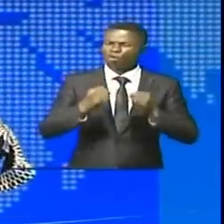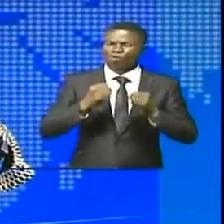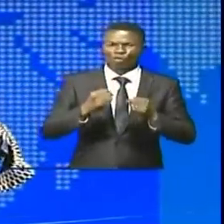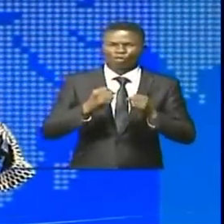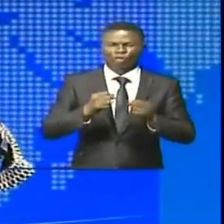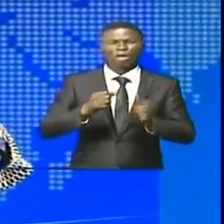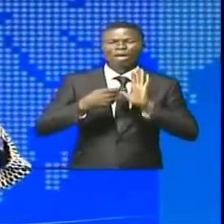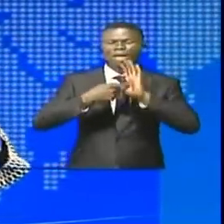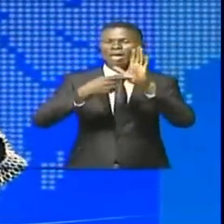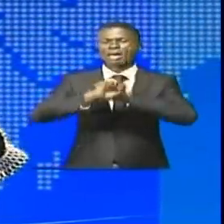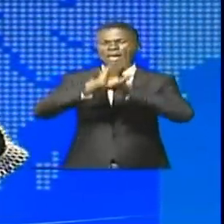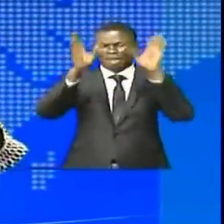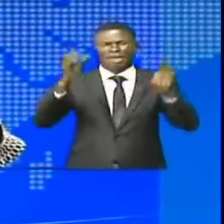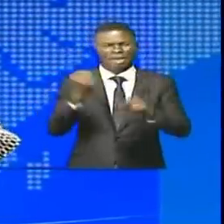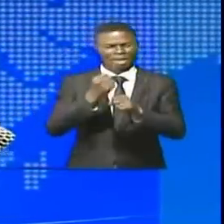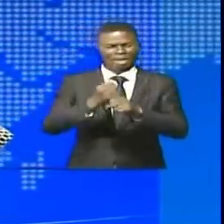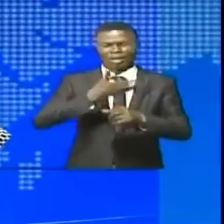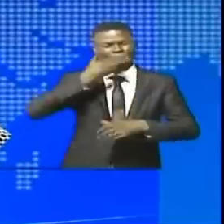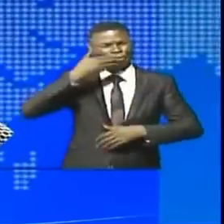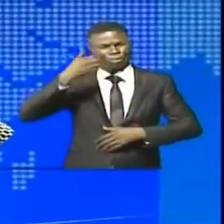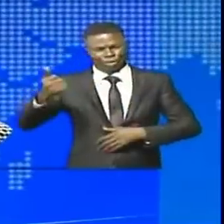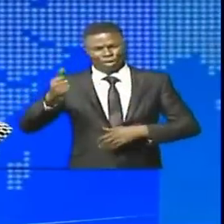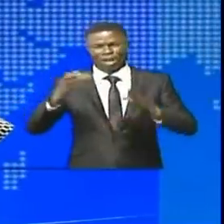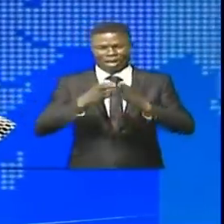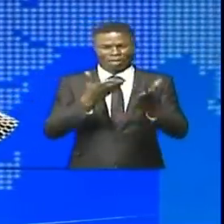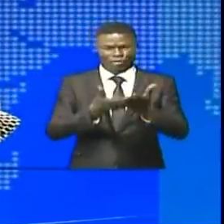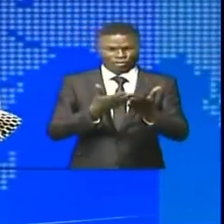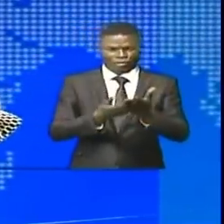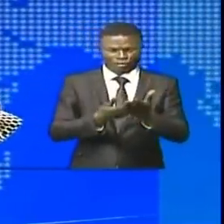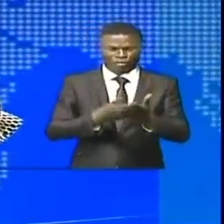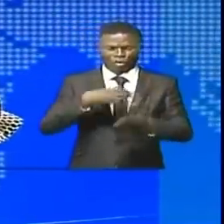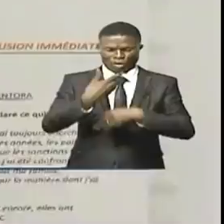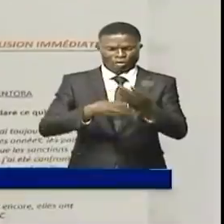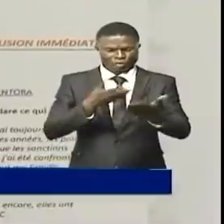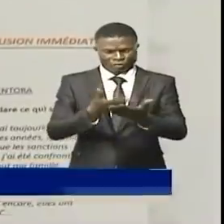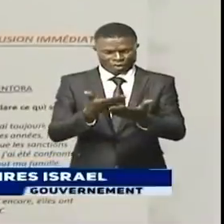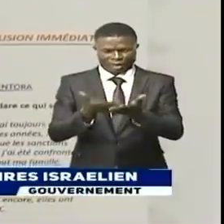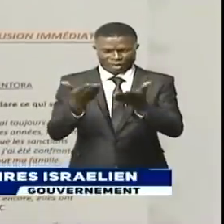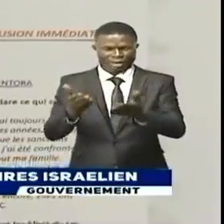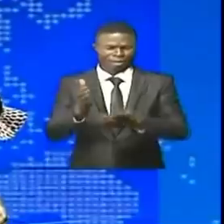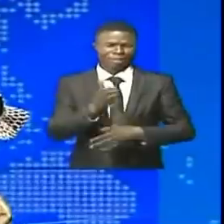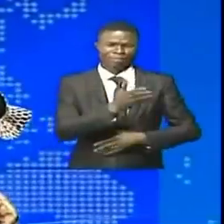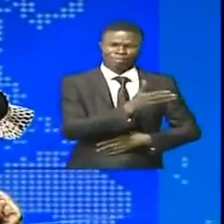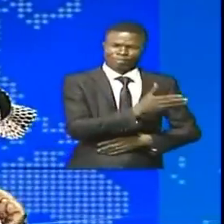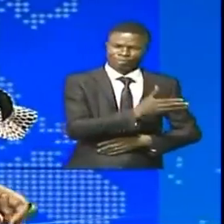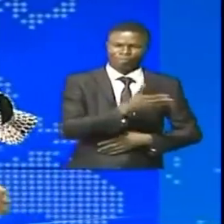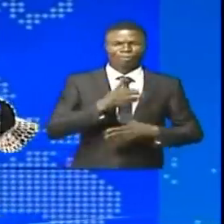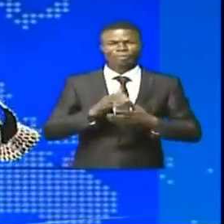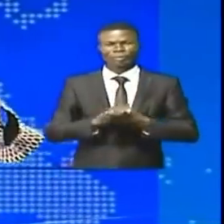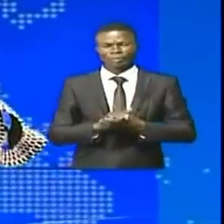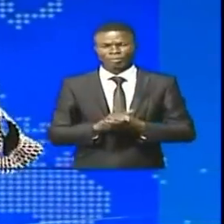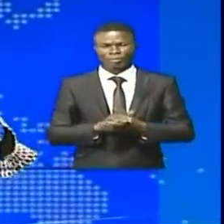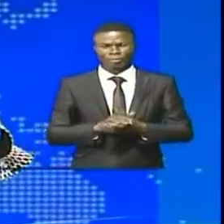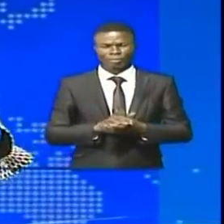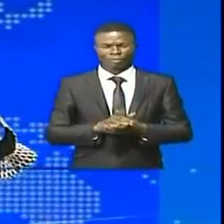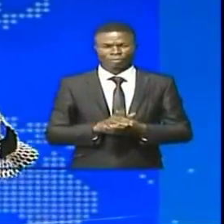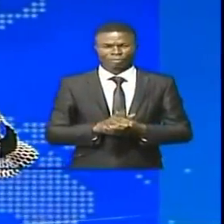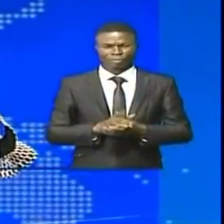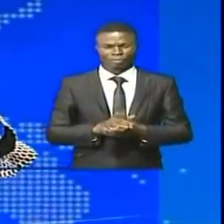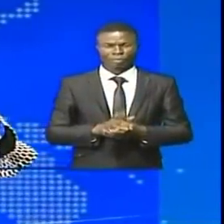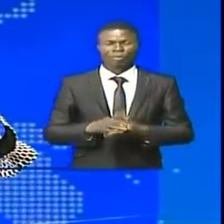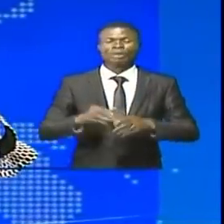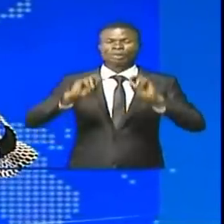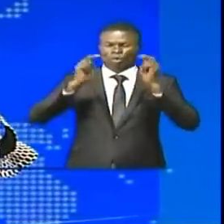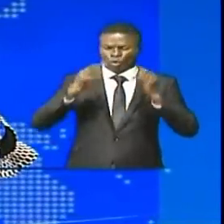transparence et nous professionnalisme avec lequel ces négociations ont été minées et la ville de baraka